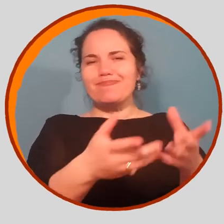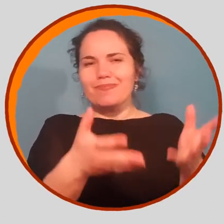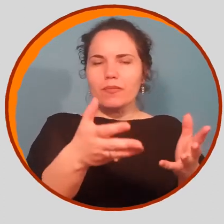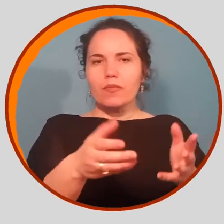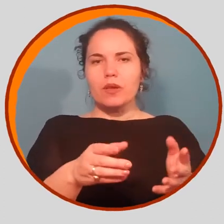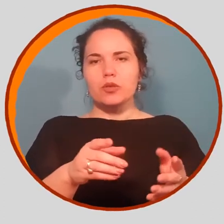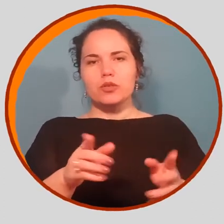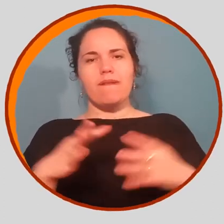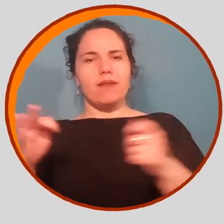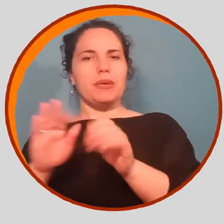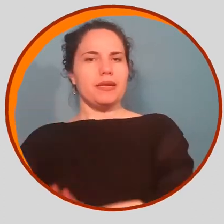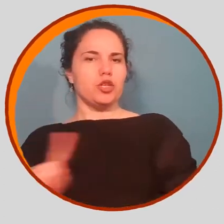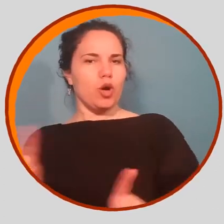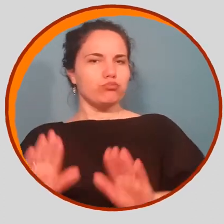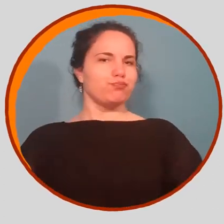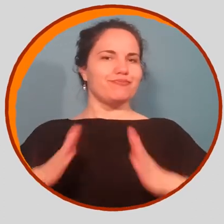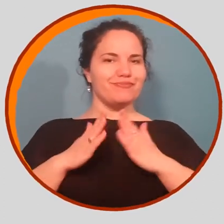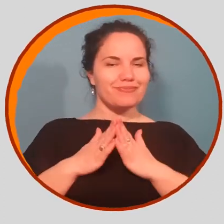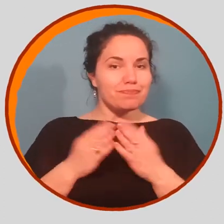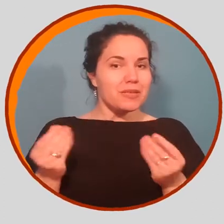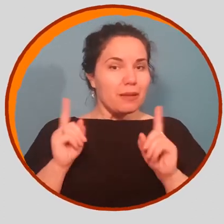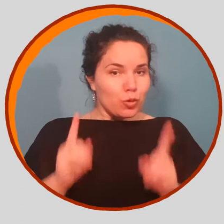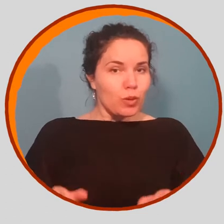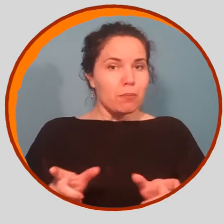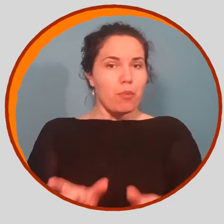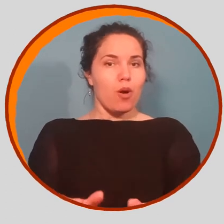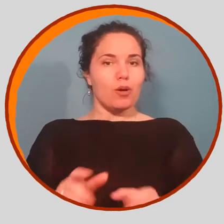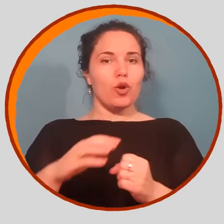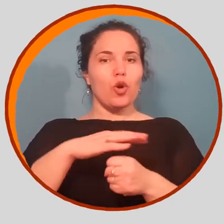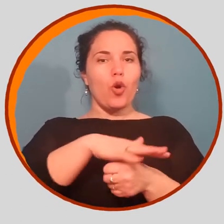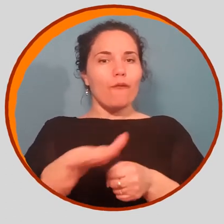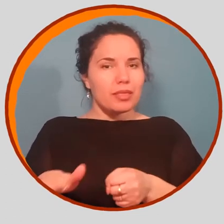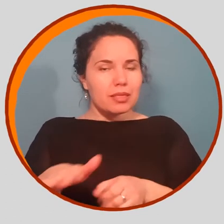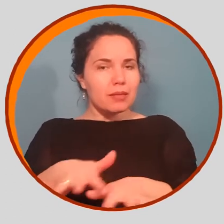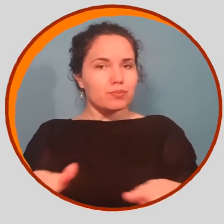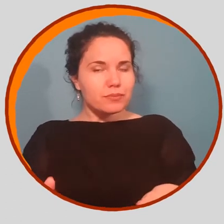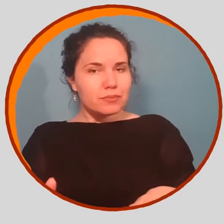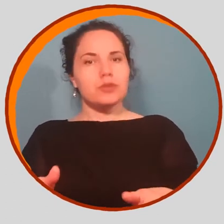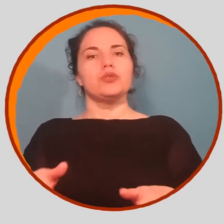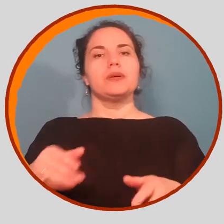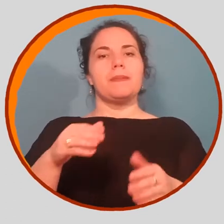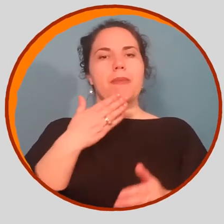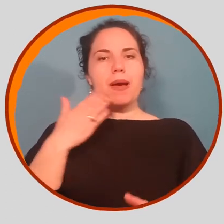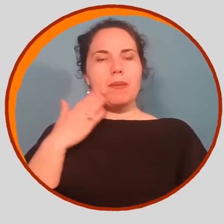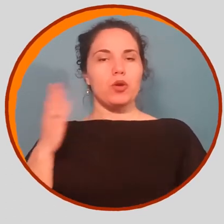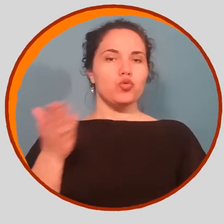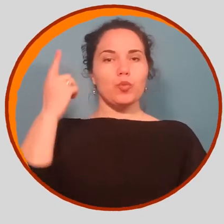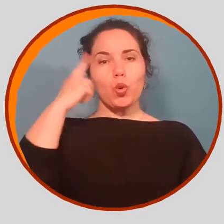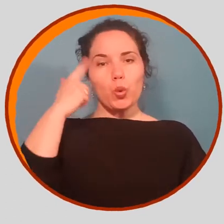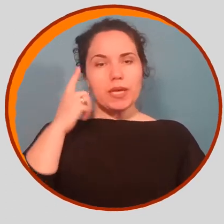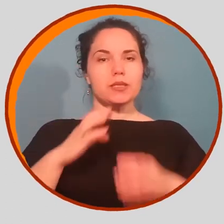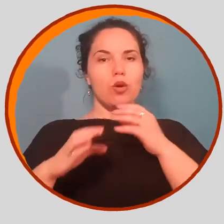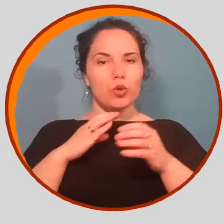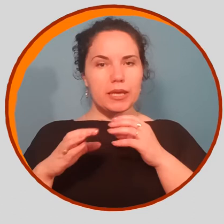nuk e ka me prindin. Adoleshenti e ka me frustrimin që është në shtëpi dhe nuk rridot me shokët. Pra jo çdo sjellje drejtuar